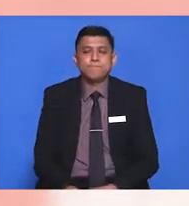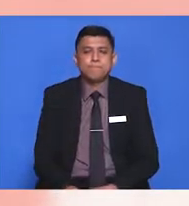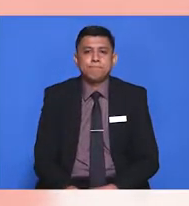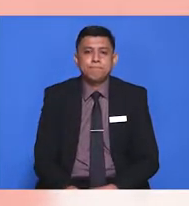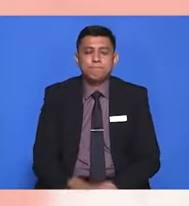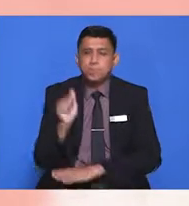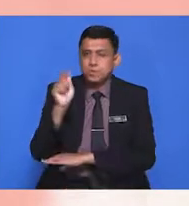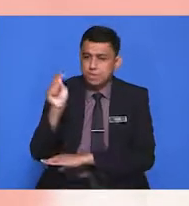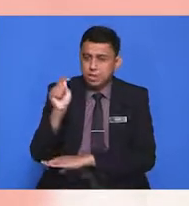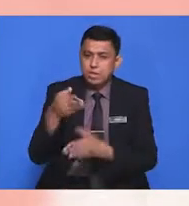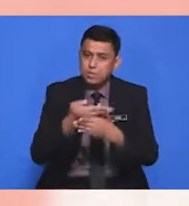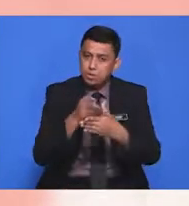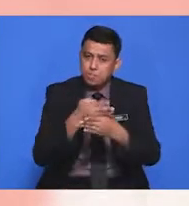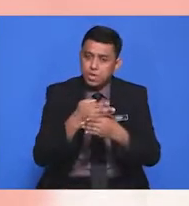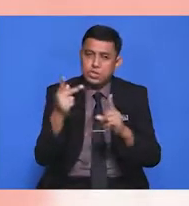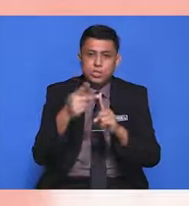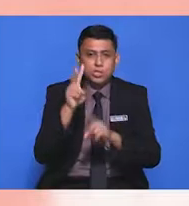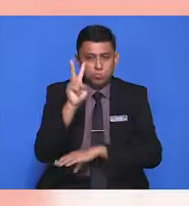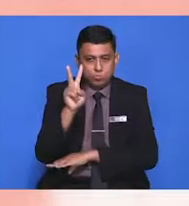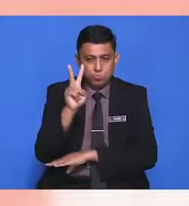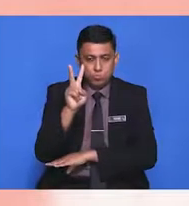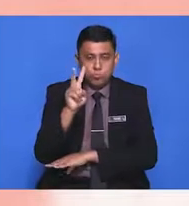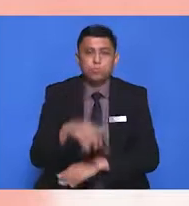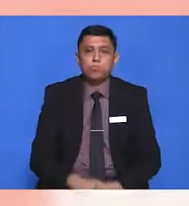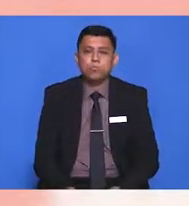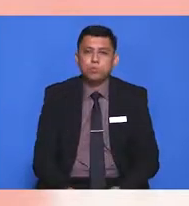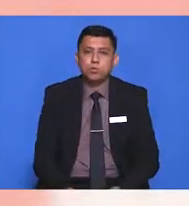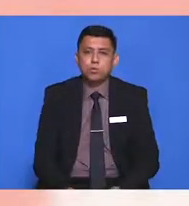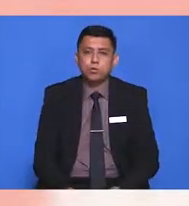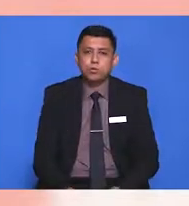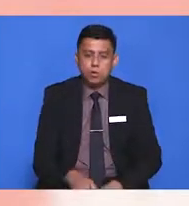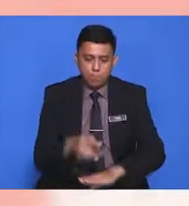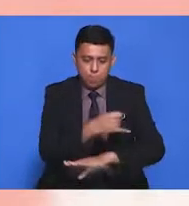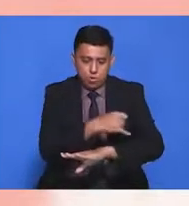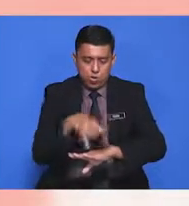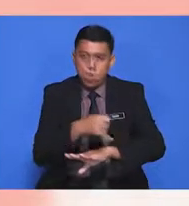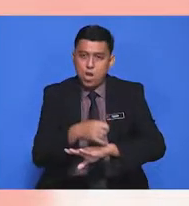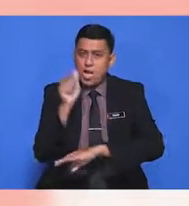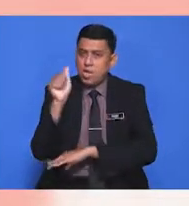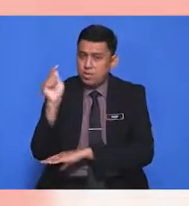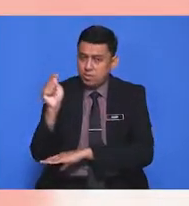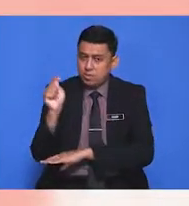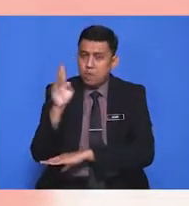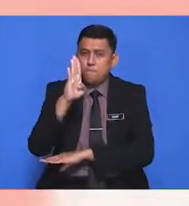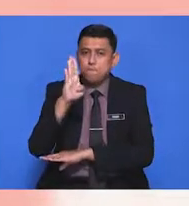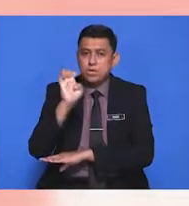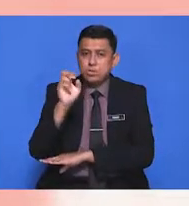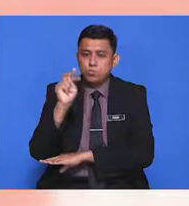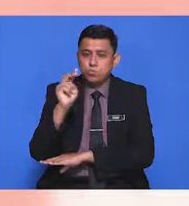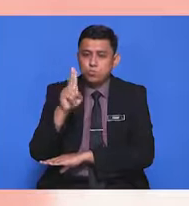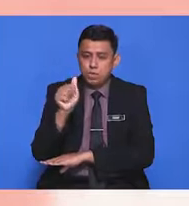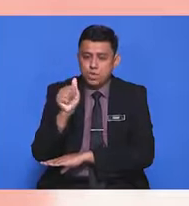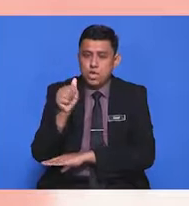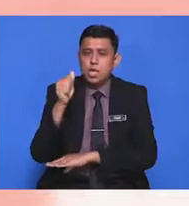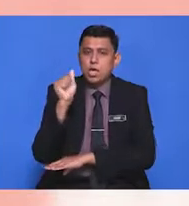Asia Tenggara terbahagi kepada dua bahagian, iaitu Kepulauan Asia Tenggara dan Kebenuan Asia Tenggara atau